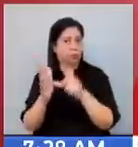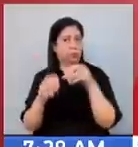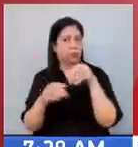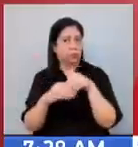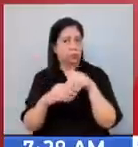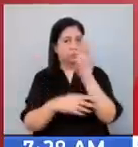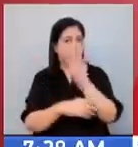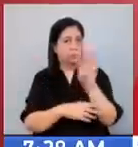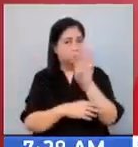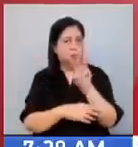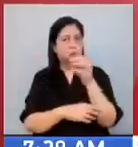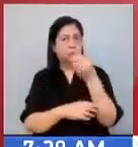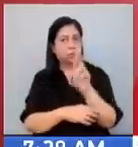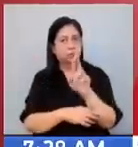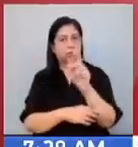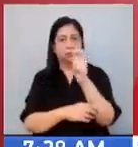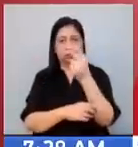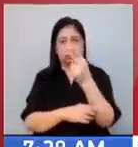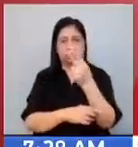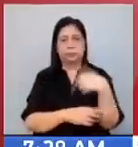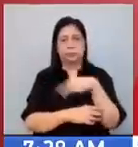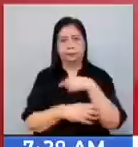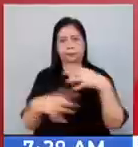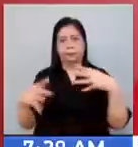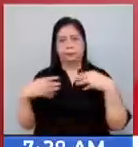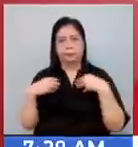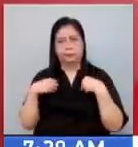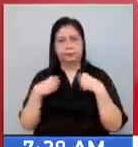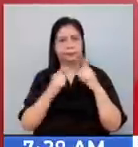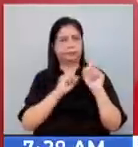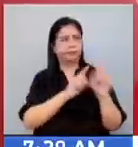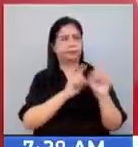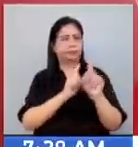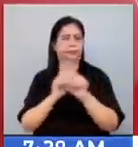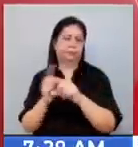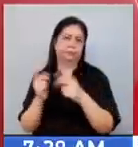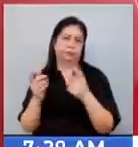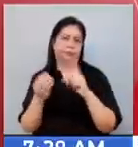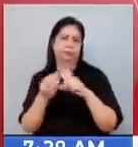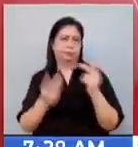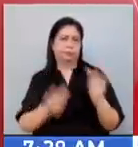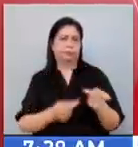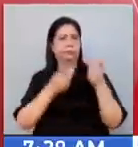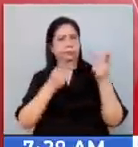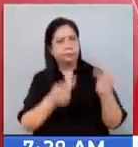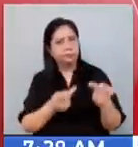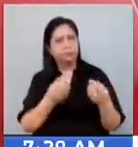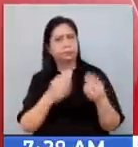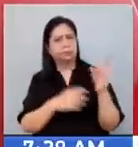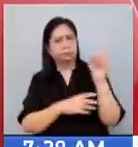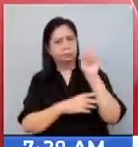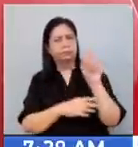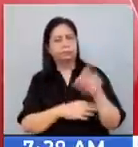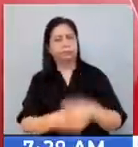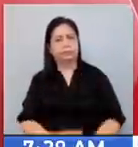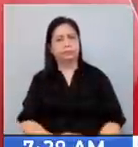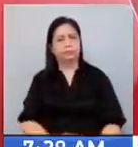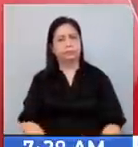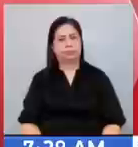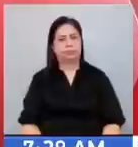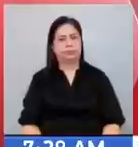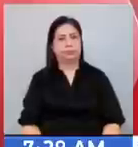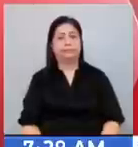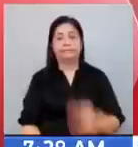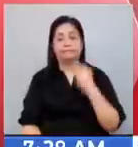Thursday, makakatanggap daw po kami ng mga sagot dun sa proposal or sa mga tanong pagunan. Nicole,